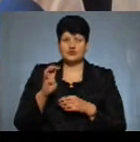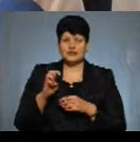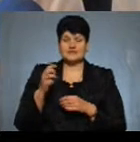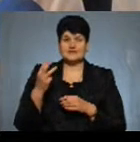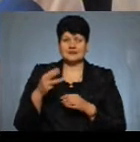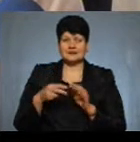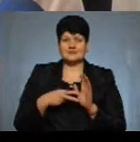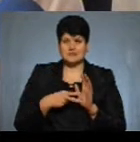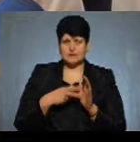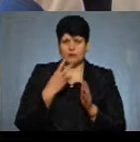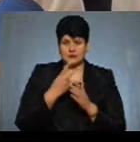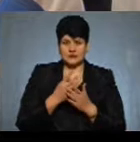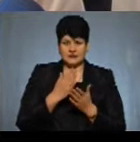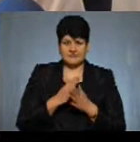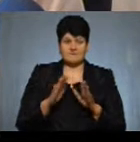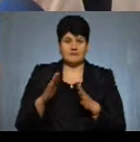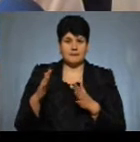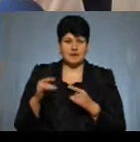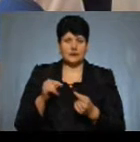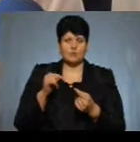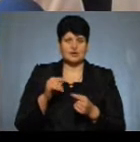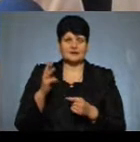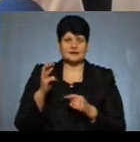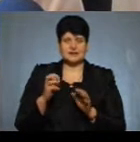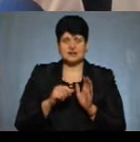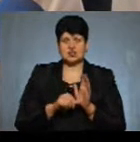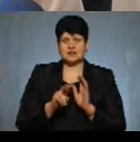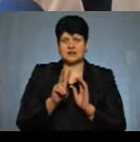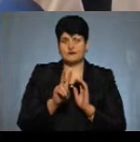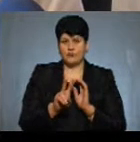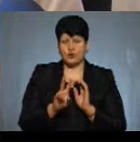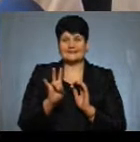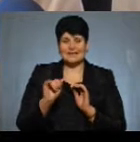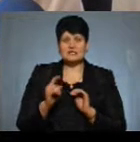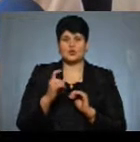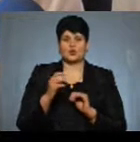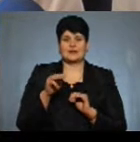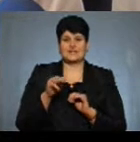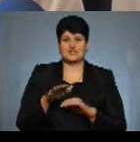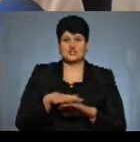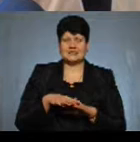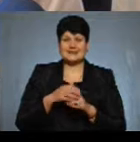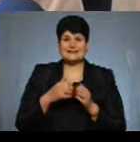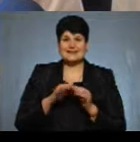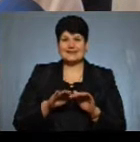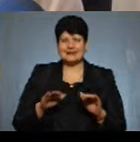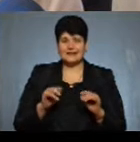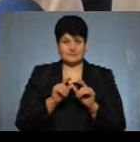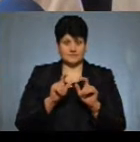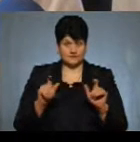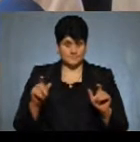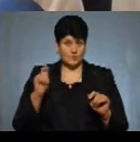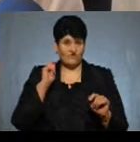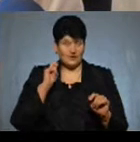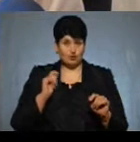437 показник склав випадків проти 362 на 100 тисяч населення. Серед дітей шкільного